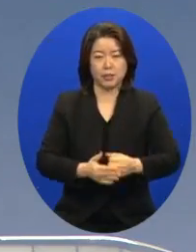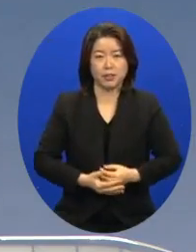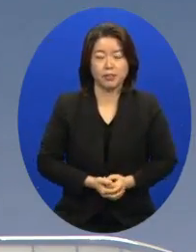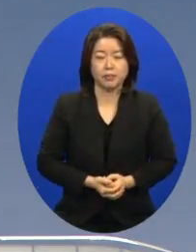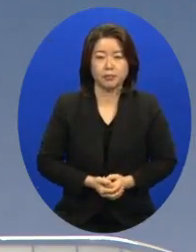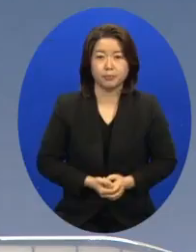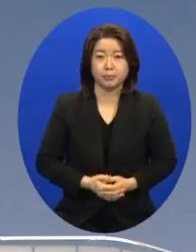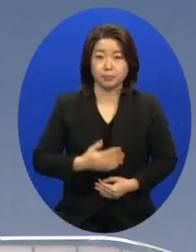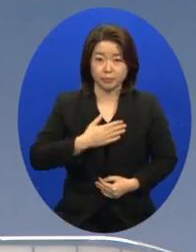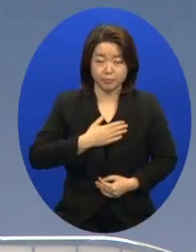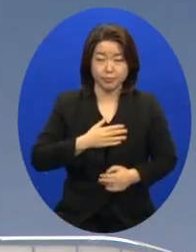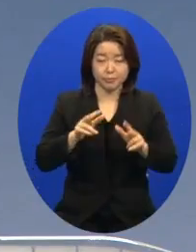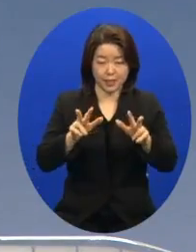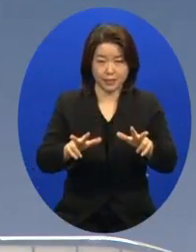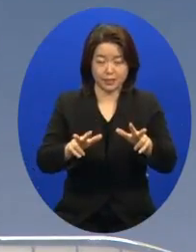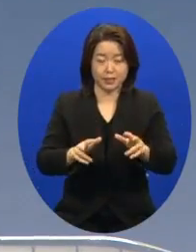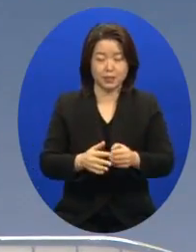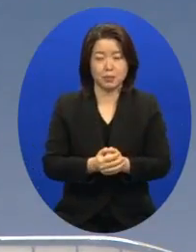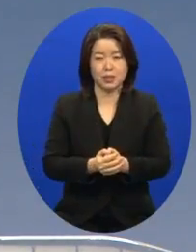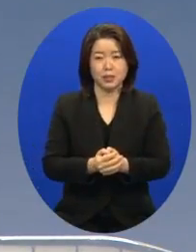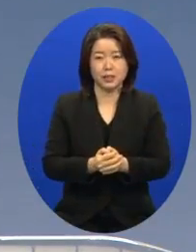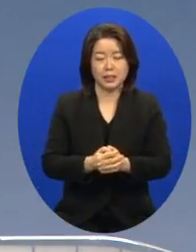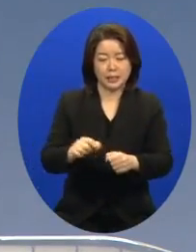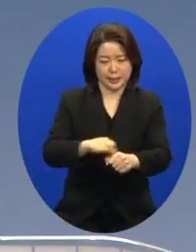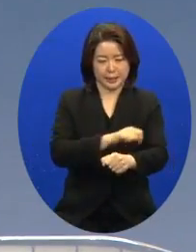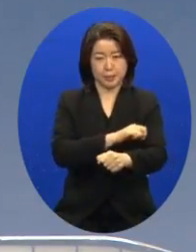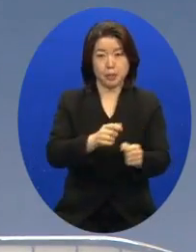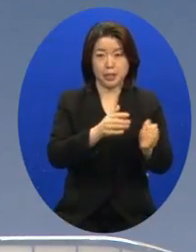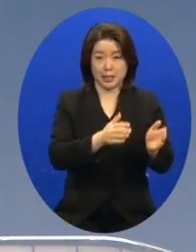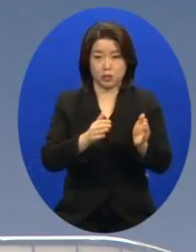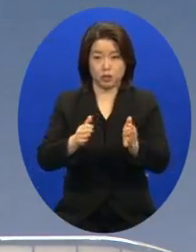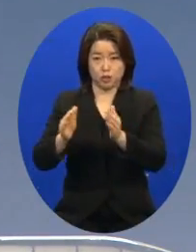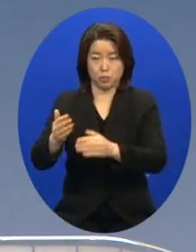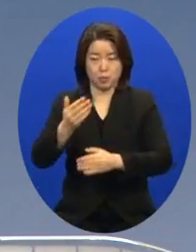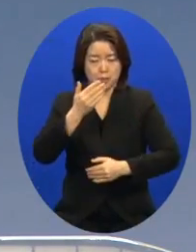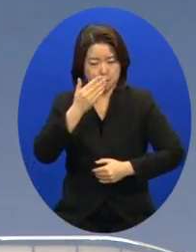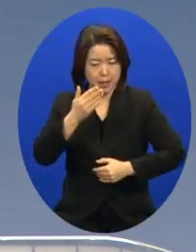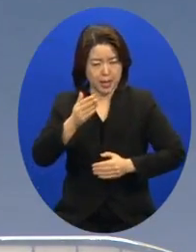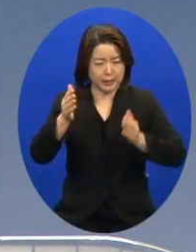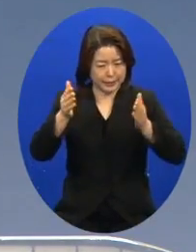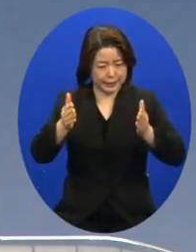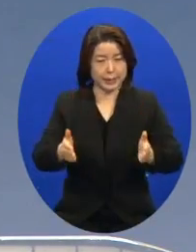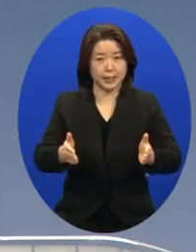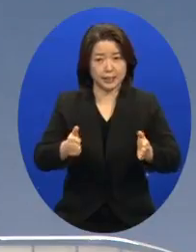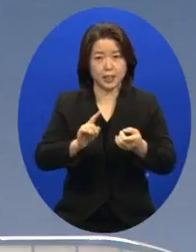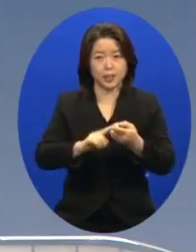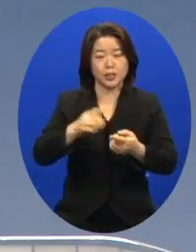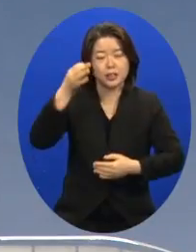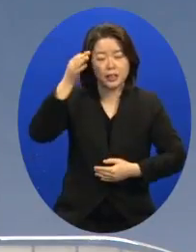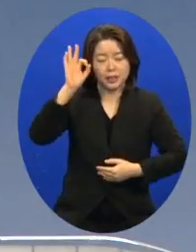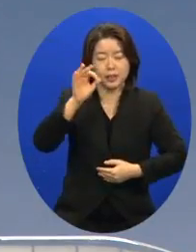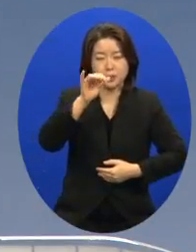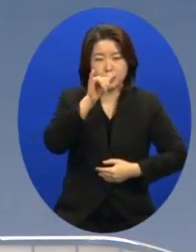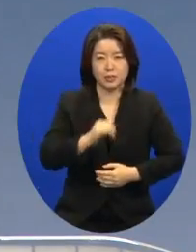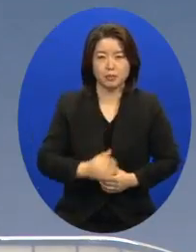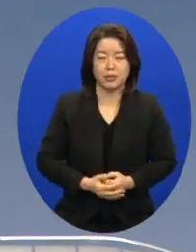아 아 저는 지금이 아주 특별한 준비를 하는 기기가 아니라는 사실을 깨닫습니다